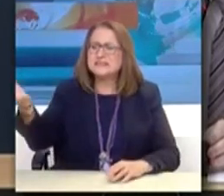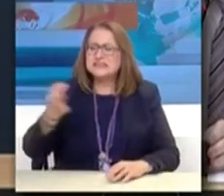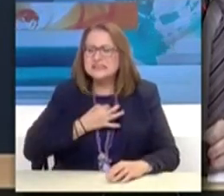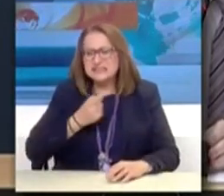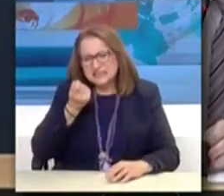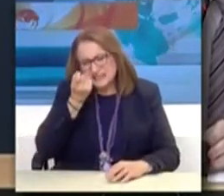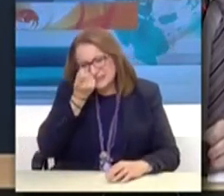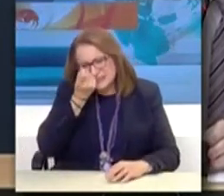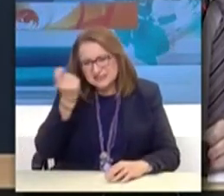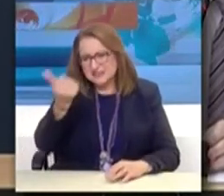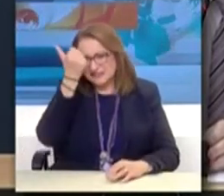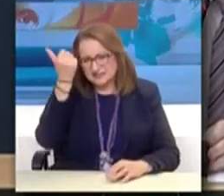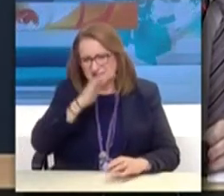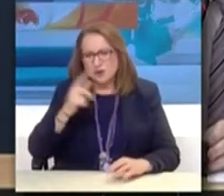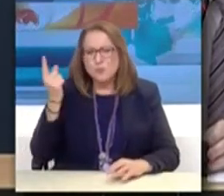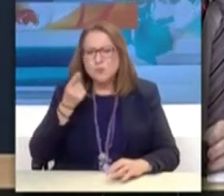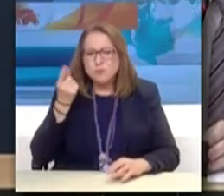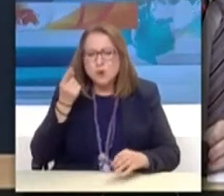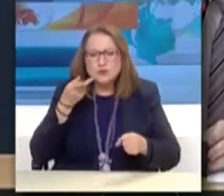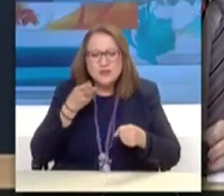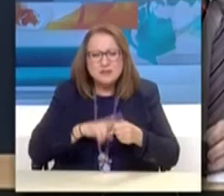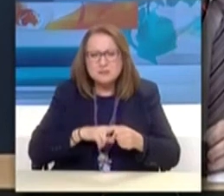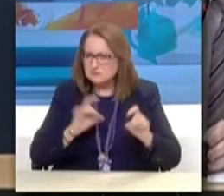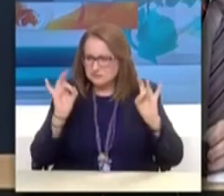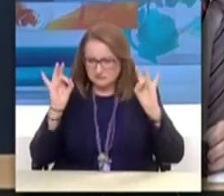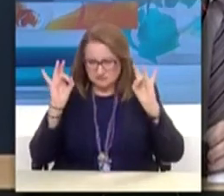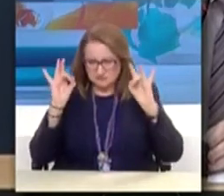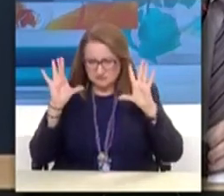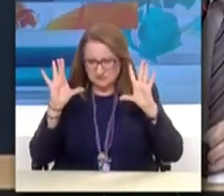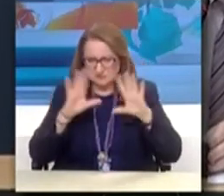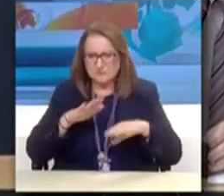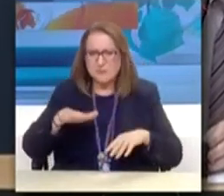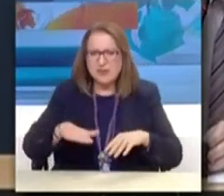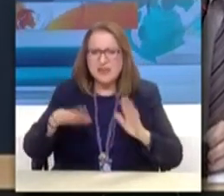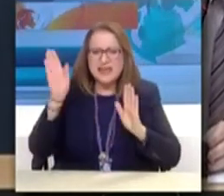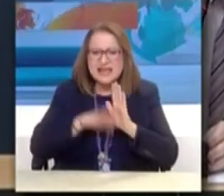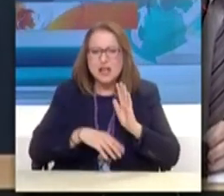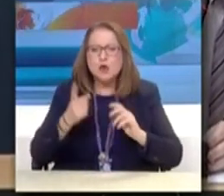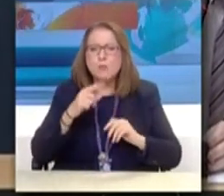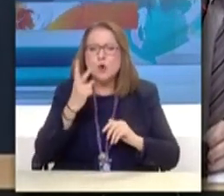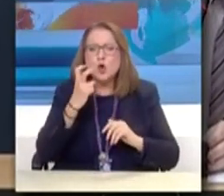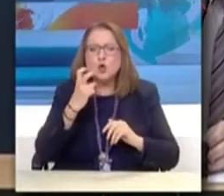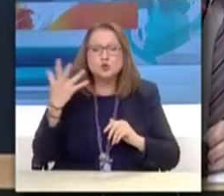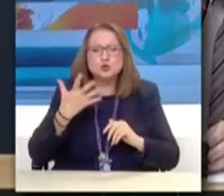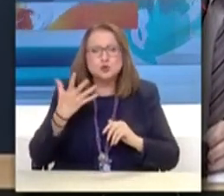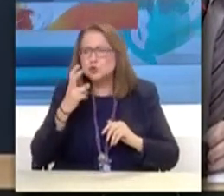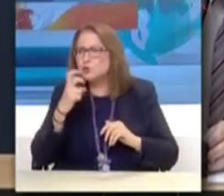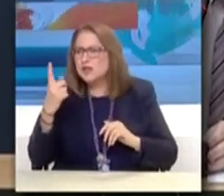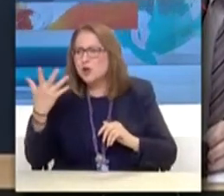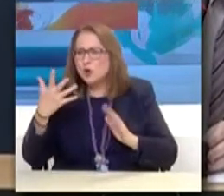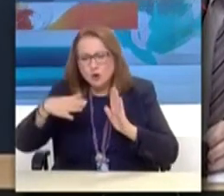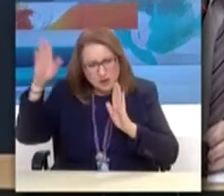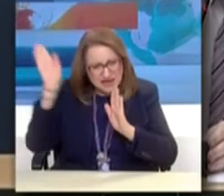ιό και απειροελάχιστα είναι τα ποσοστά θανάτου. Νομίζω δεν καταγράφηκε κανένα θάνατο σε παιδί ηλικίας κάτω των 20-21 ετών